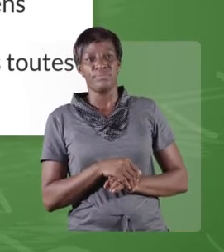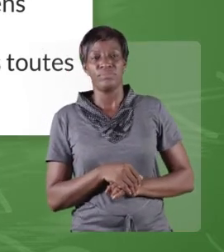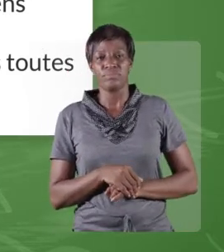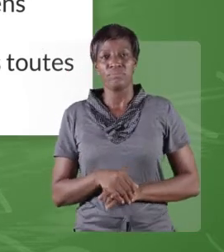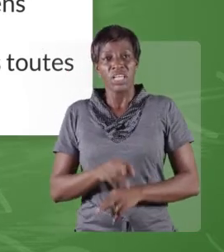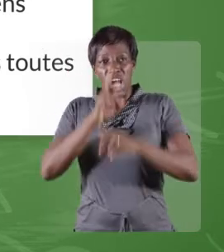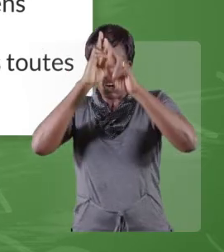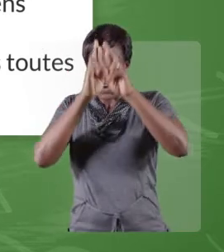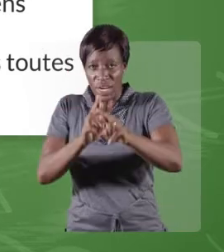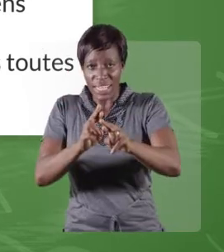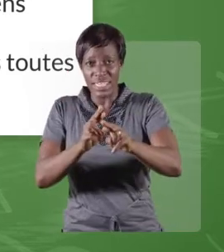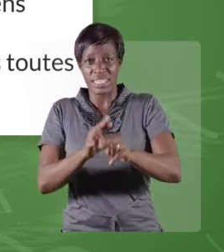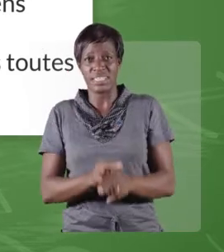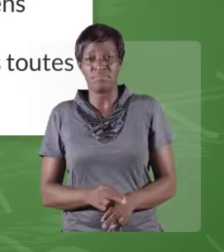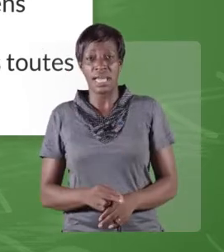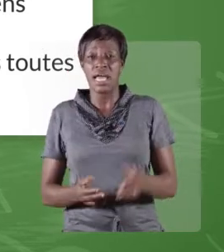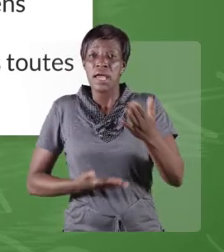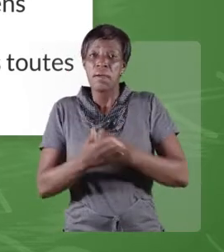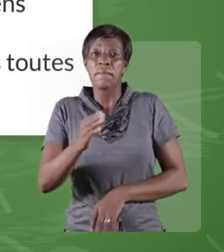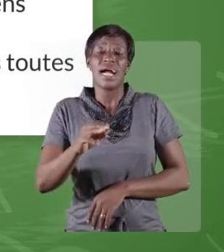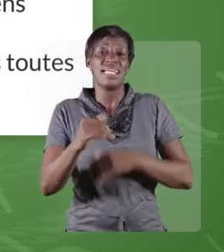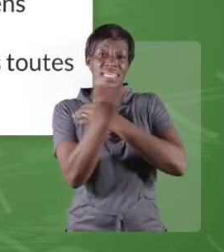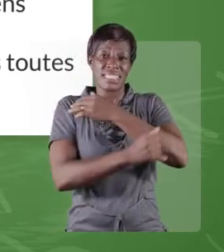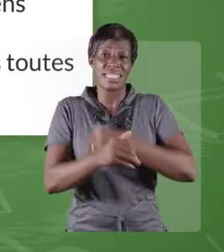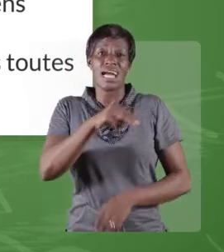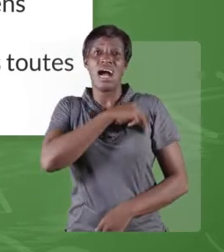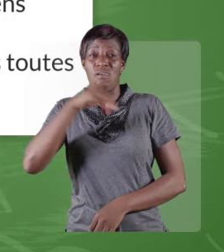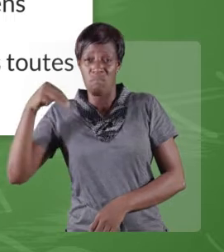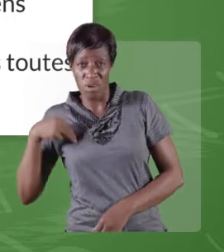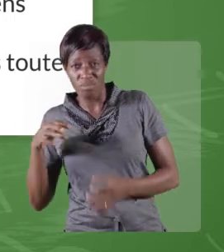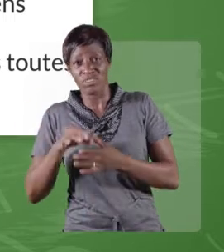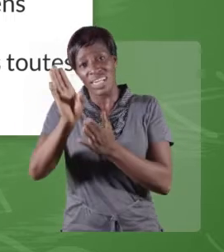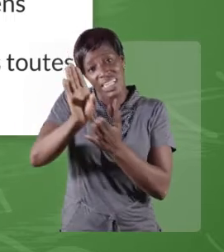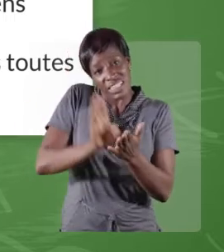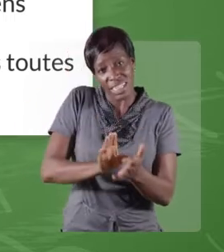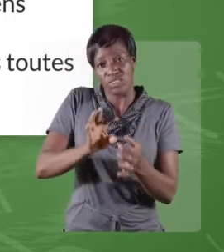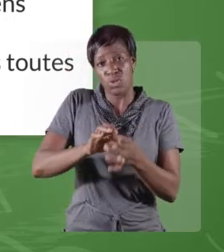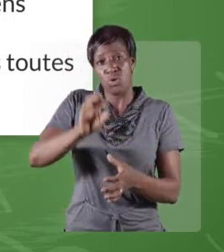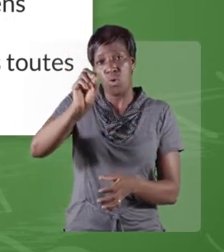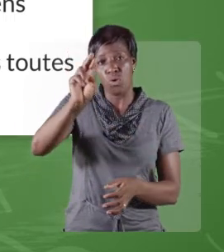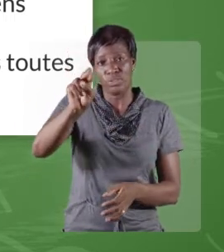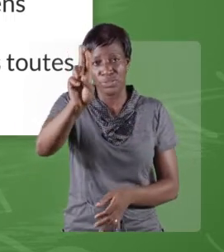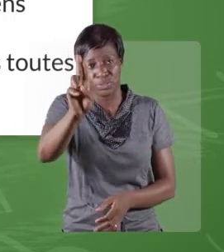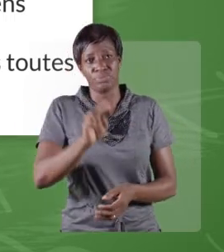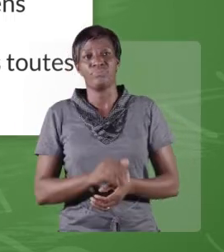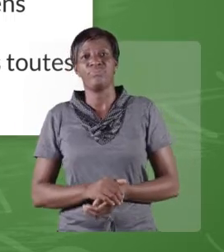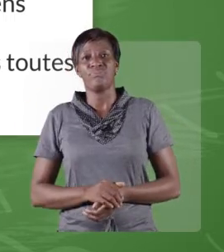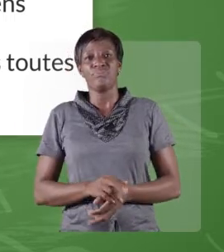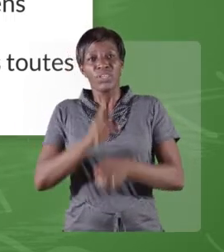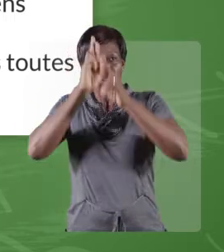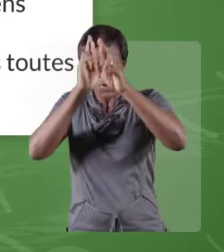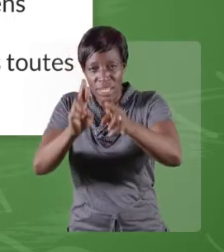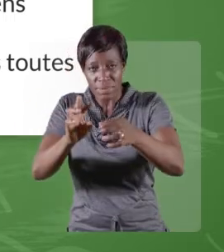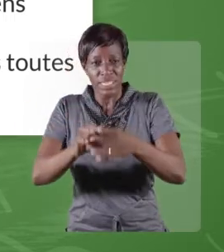Le respect par les États membres de la Charte de l'ONU. Le respect de